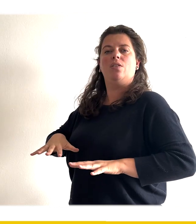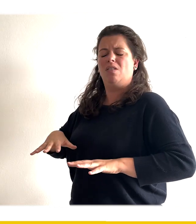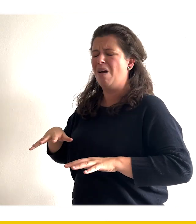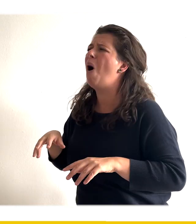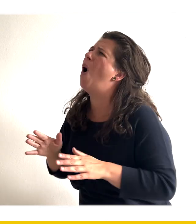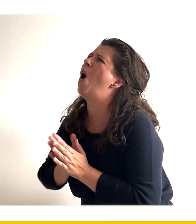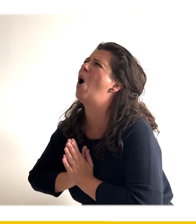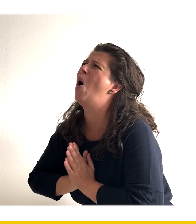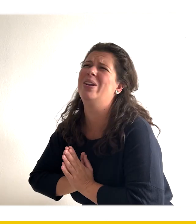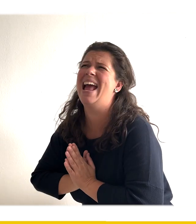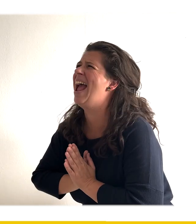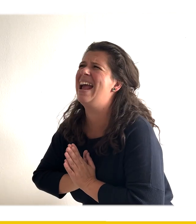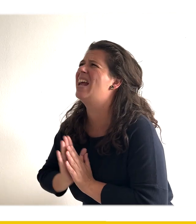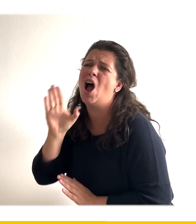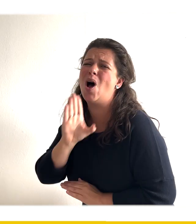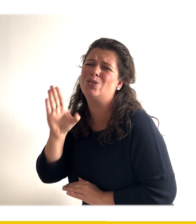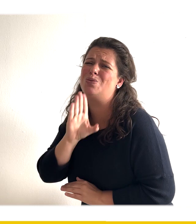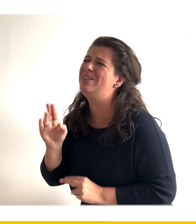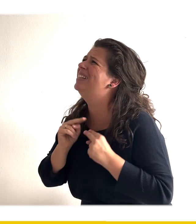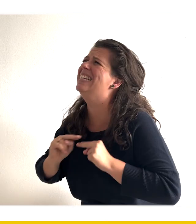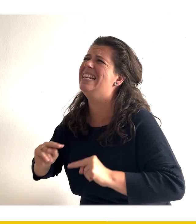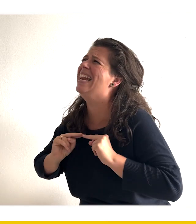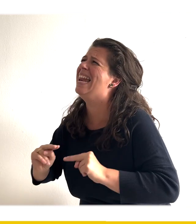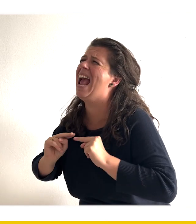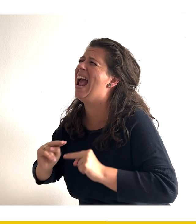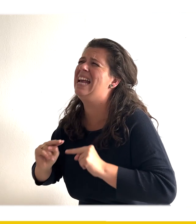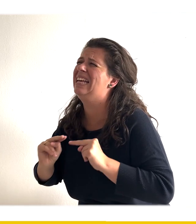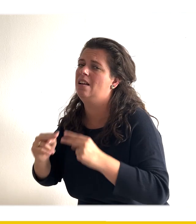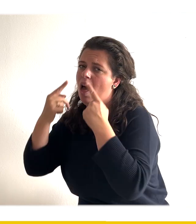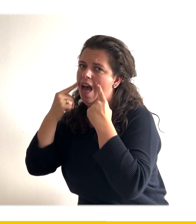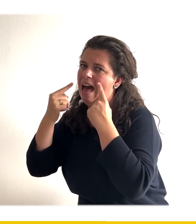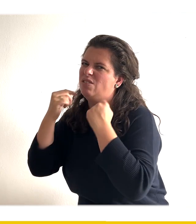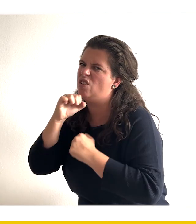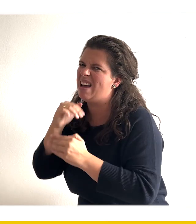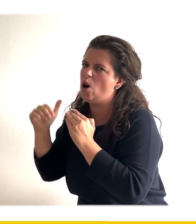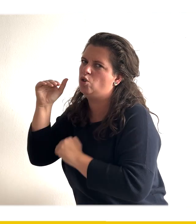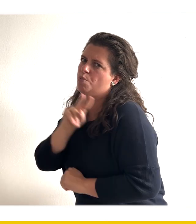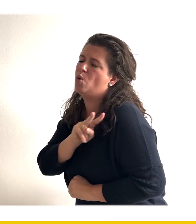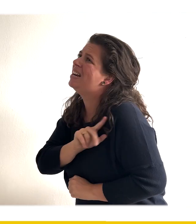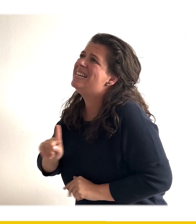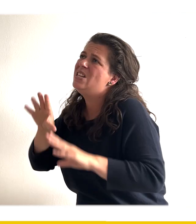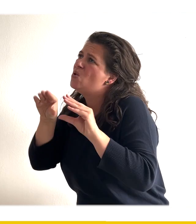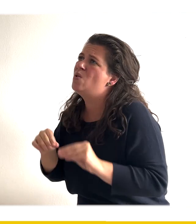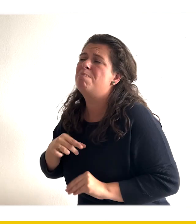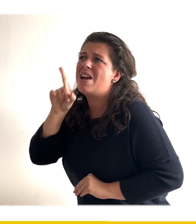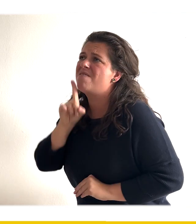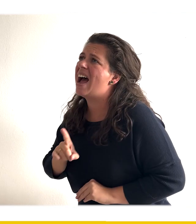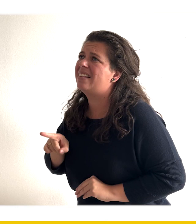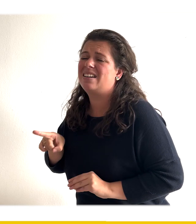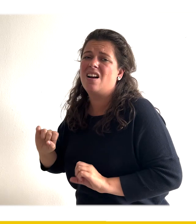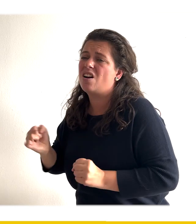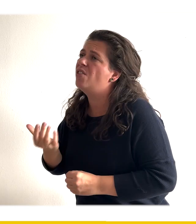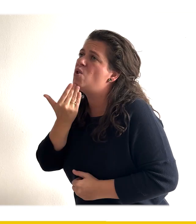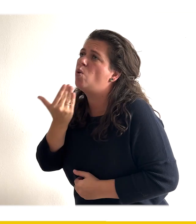Oh nee, alsjeblieft, nee, huilt zijn oudste broer. Niet doen, mijn vader kan hem echt niet missen.